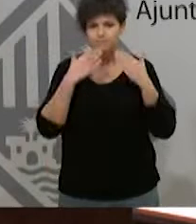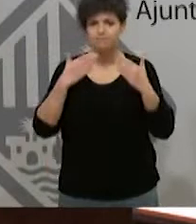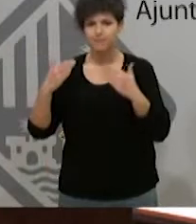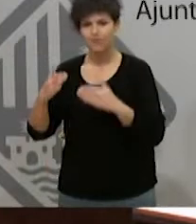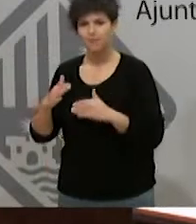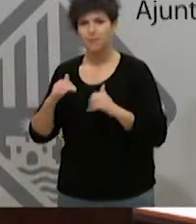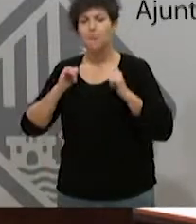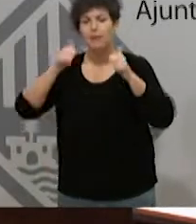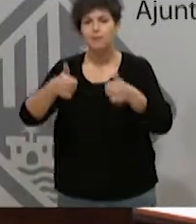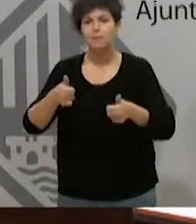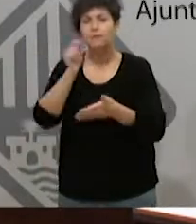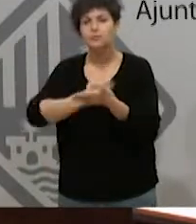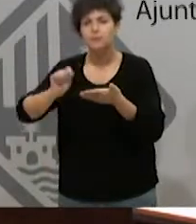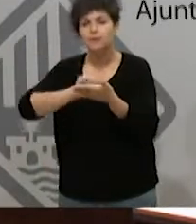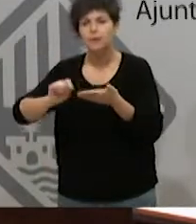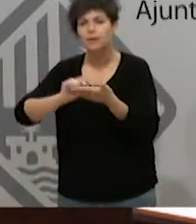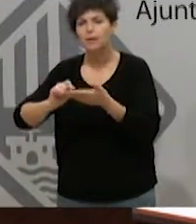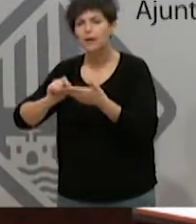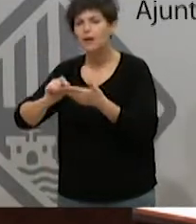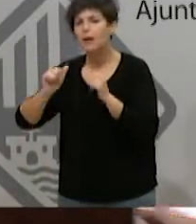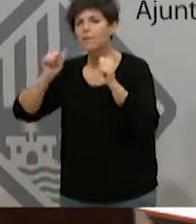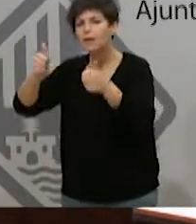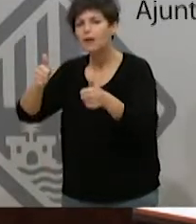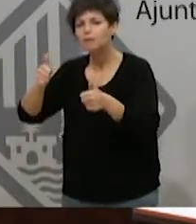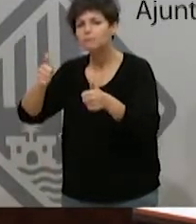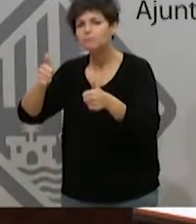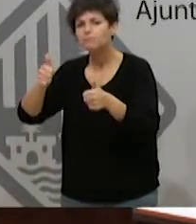Per quina començant, secretari? Emma.